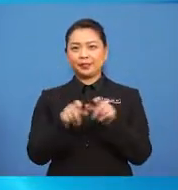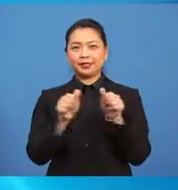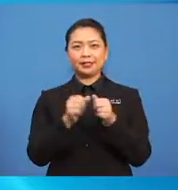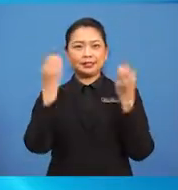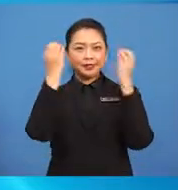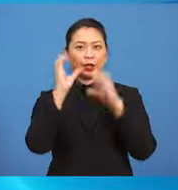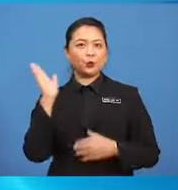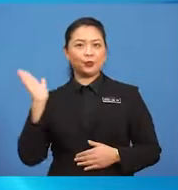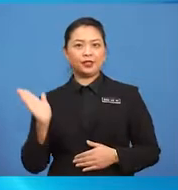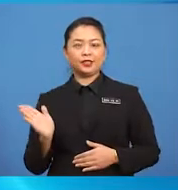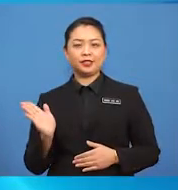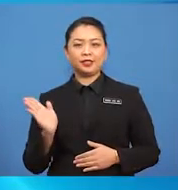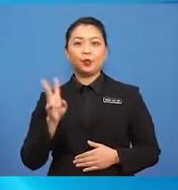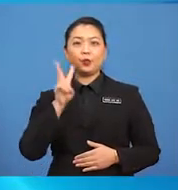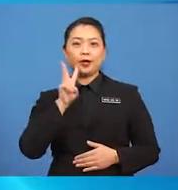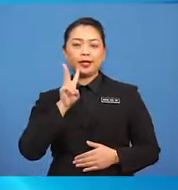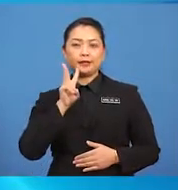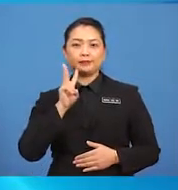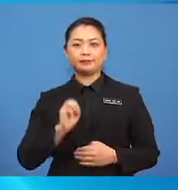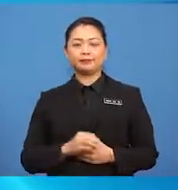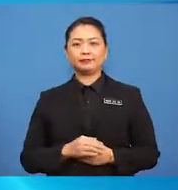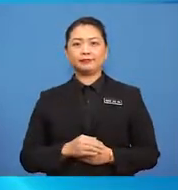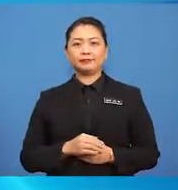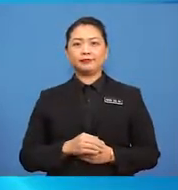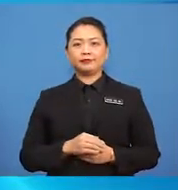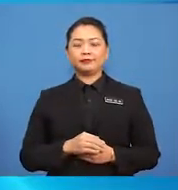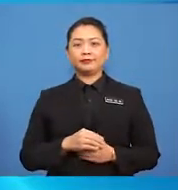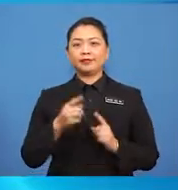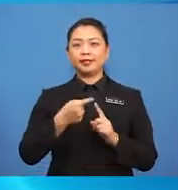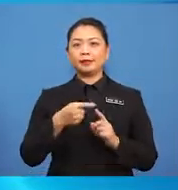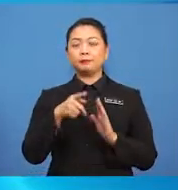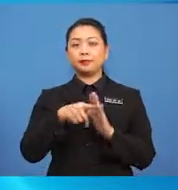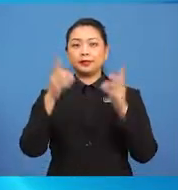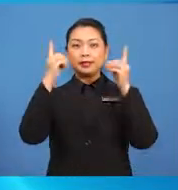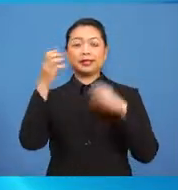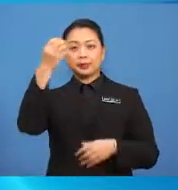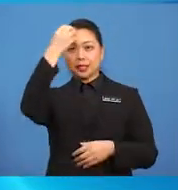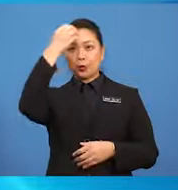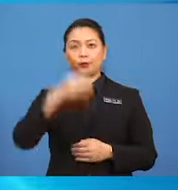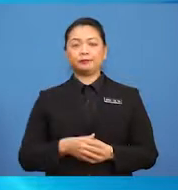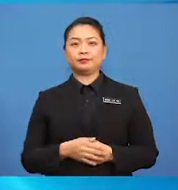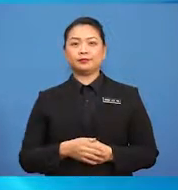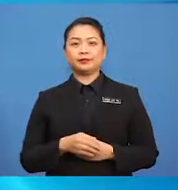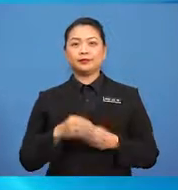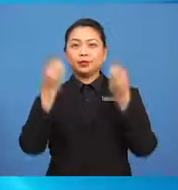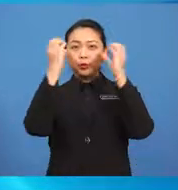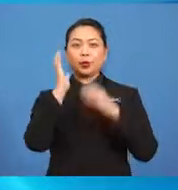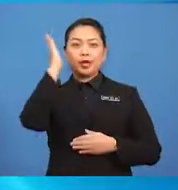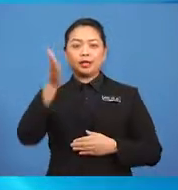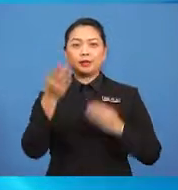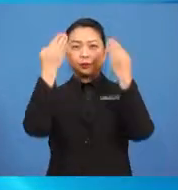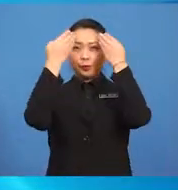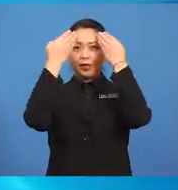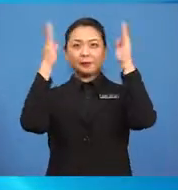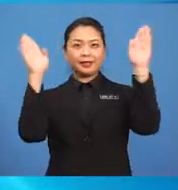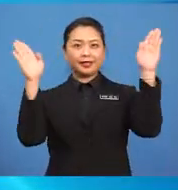saya, Cikgu Wan Zaliha Wan Jusoh dari Jabatan Pendidikan Negeri Selangor. Cikgu akan membuka minda